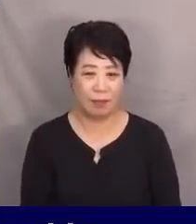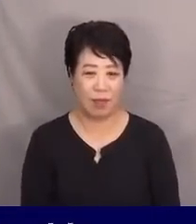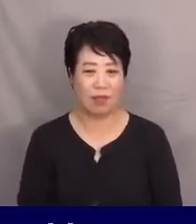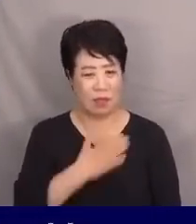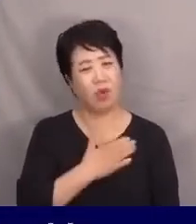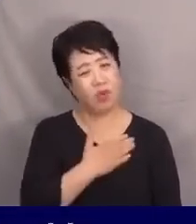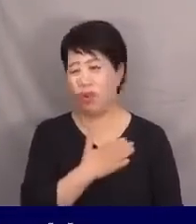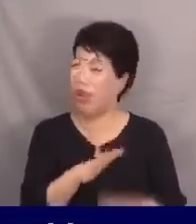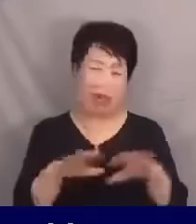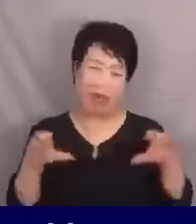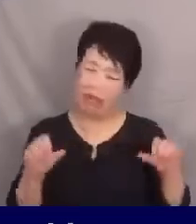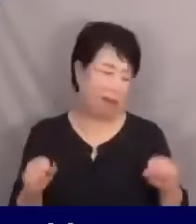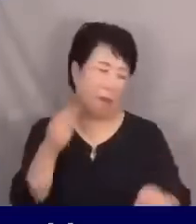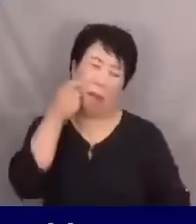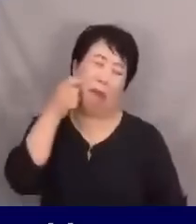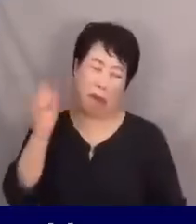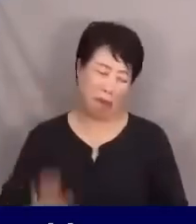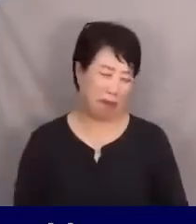저도 안녕 못합니다.